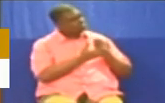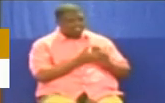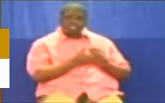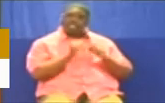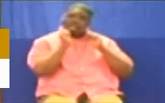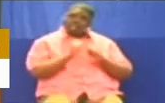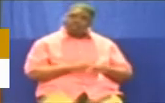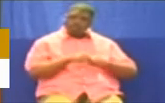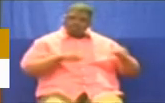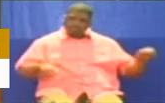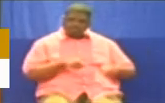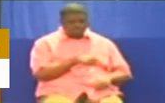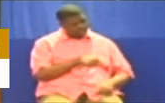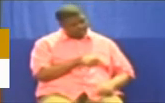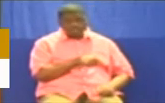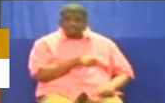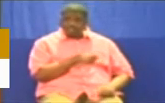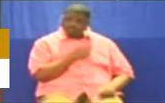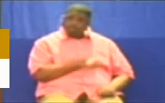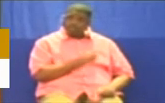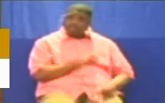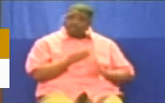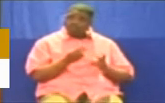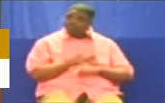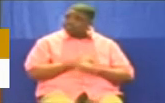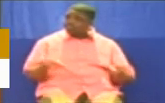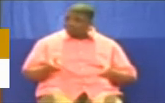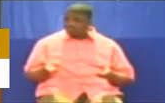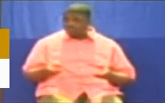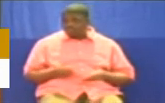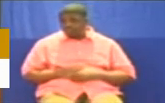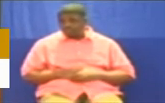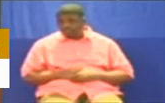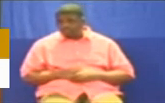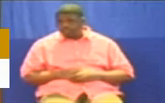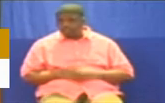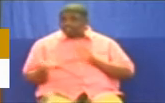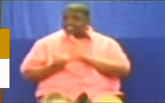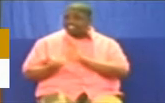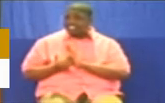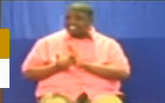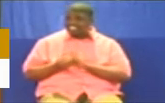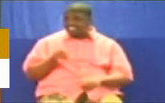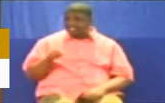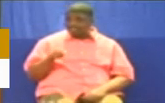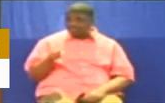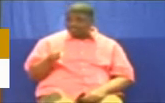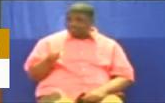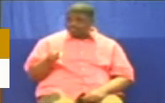uone kwamba hili je ndio lale yeye kwenda au sivyo. Lakini sheria kama